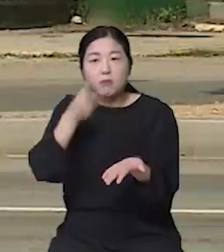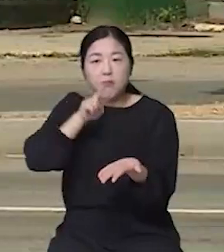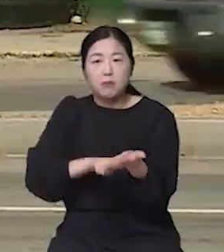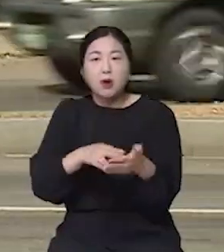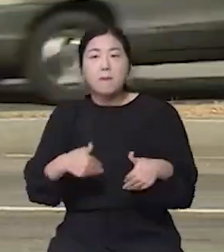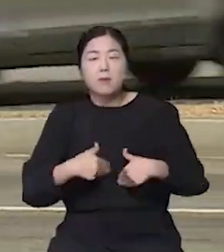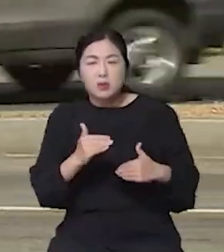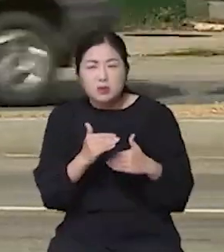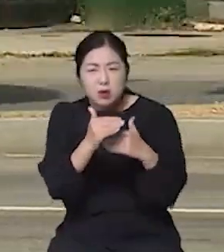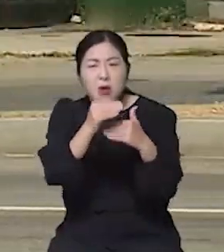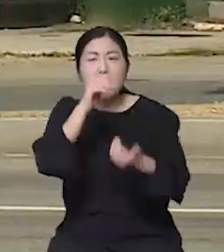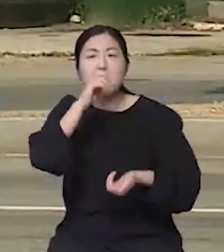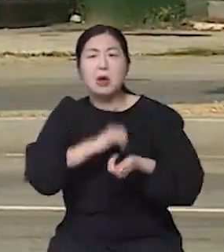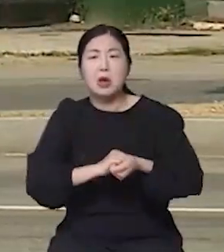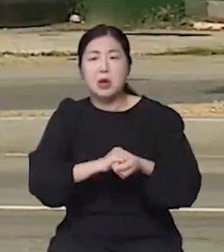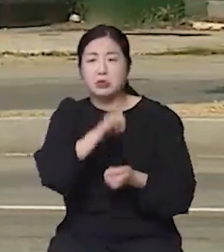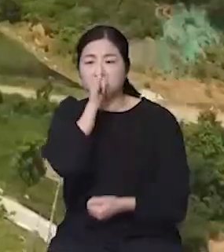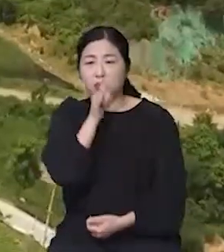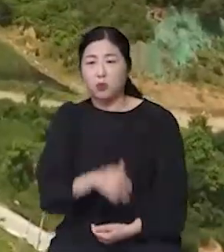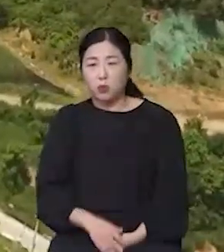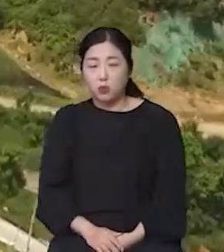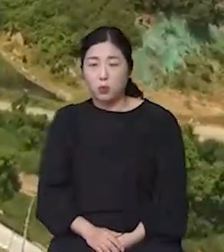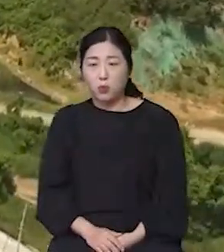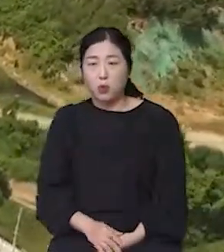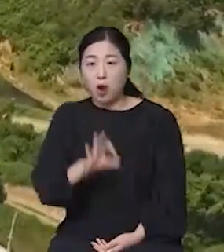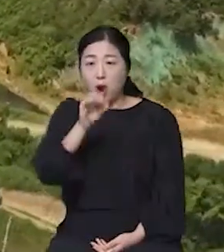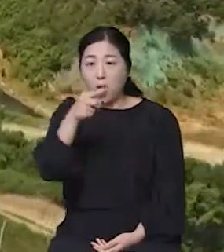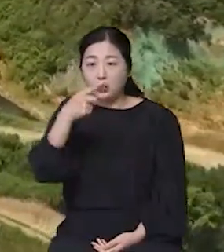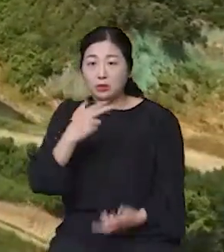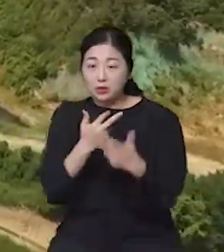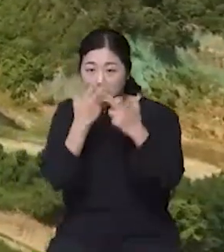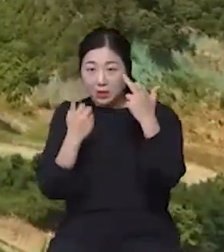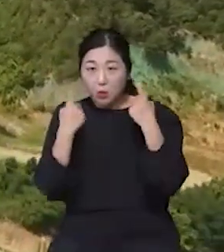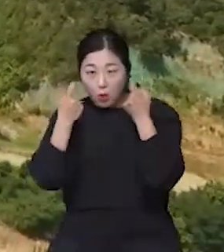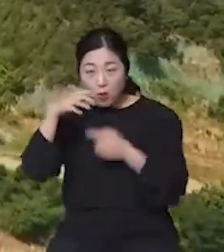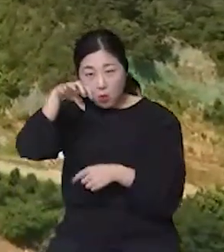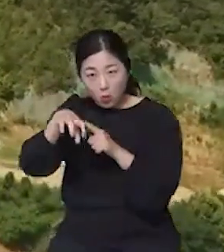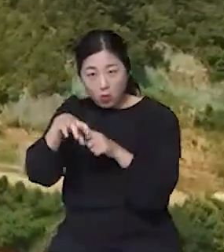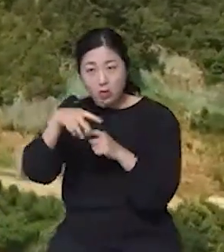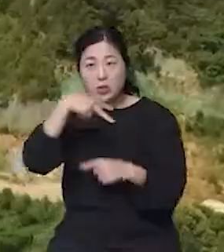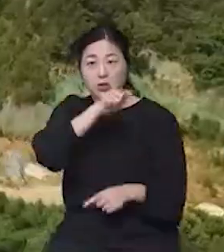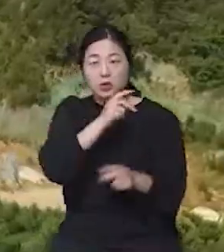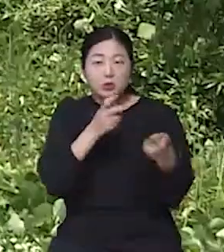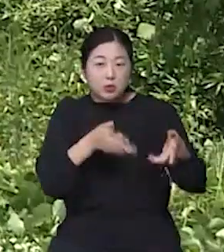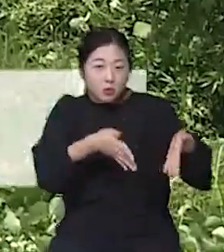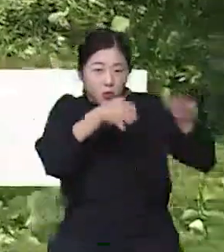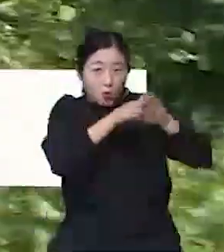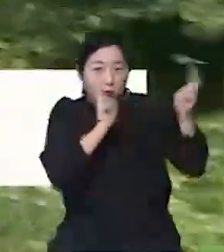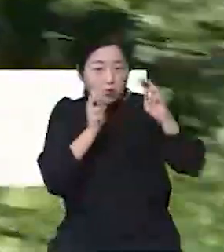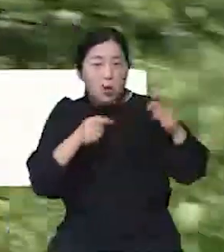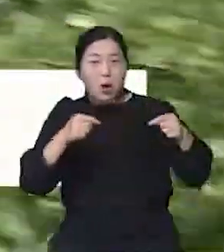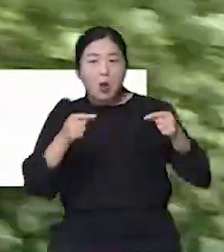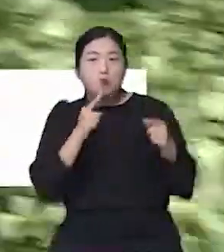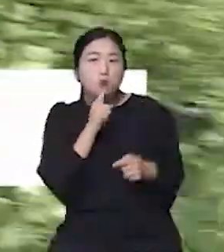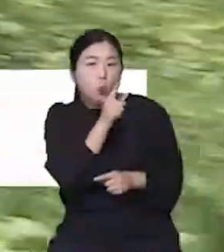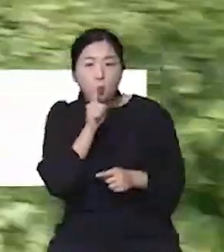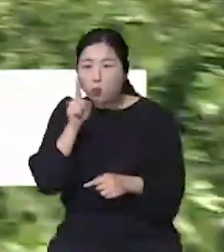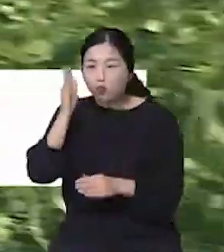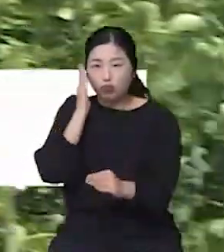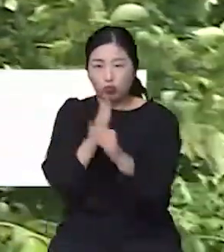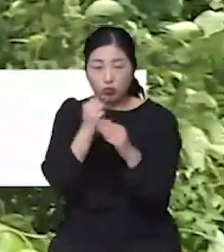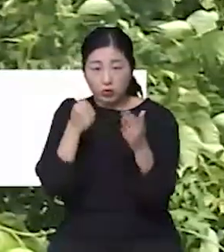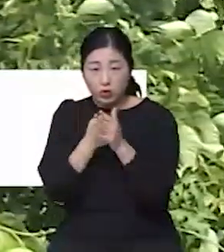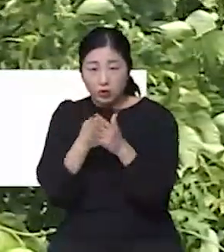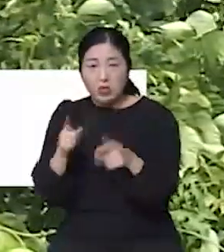절차를 거쳐야 하는 한계를 갖고 있습니다. 어등산 관광단지는 서진건설과 소송이 진행 중이어서 복합